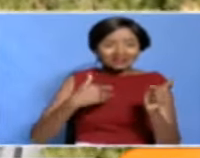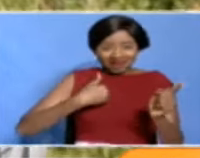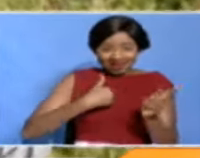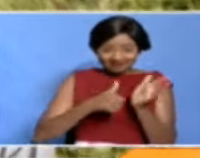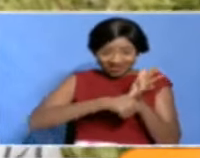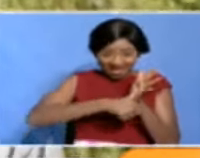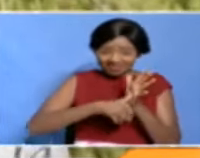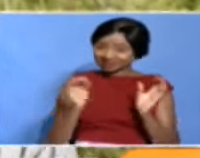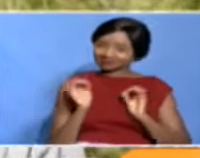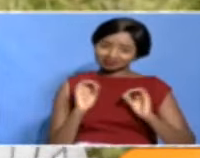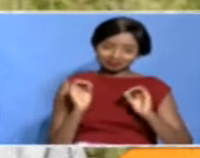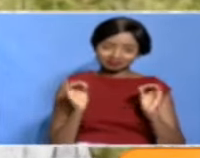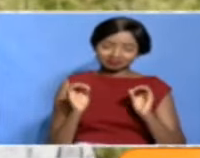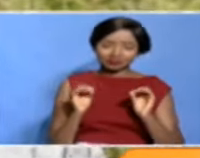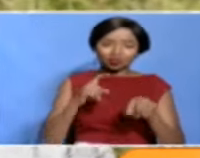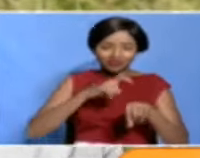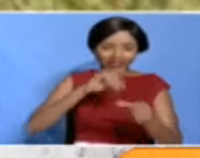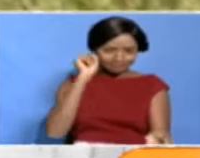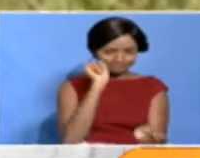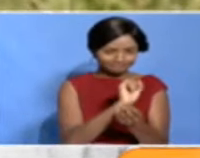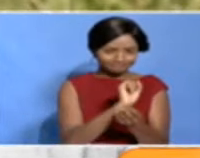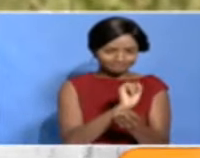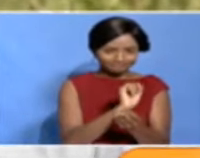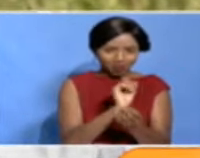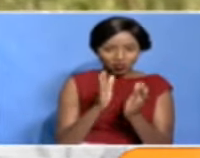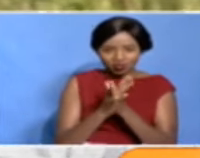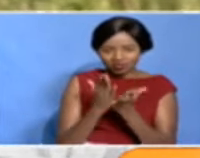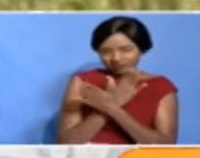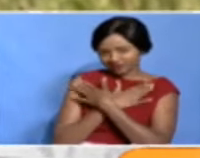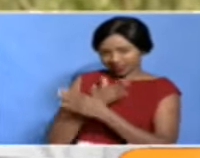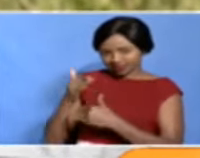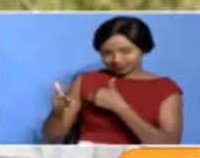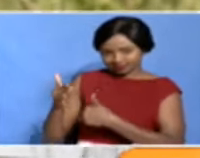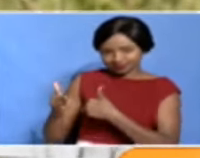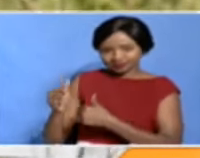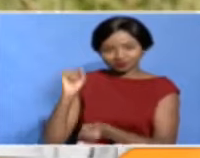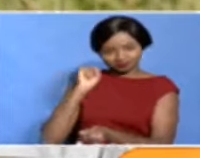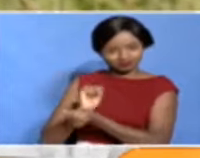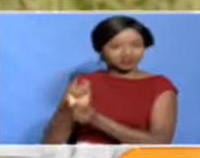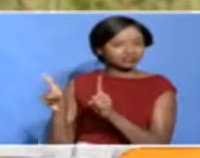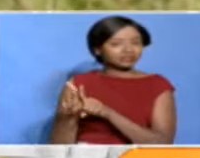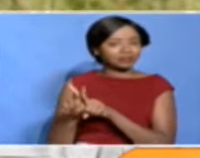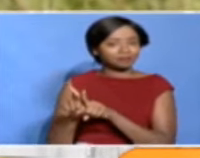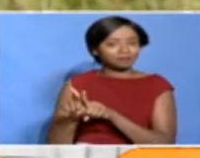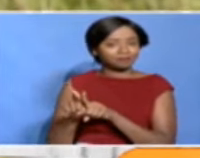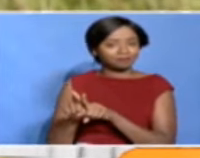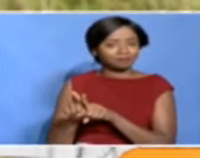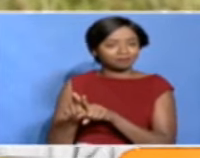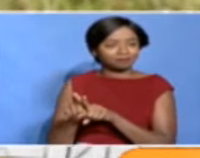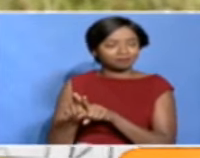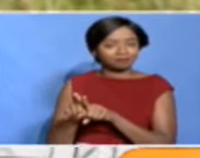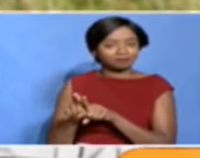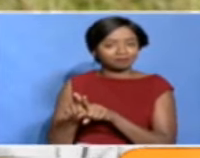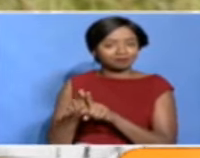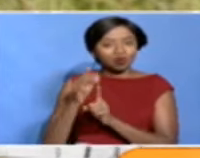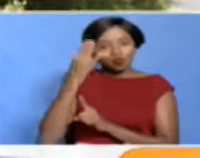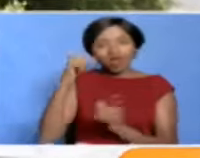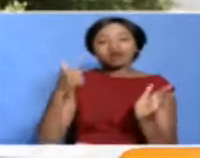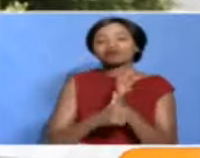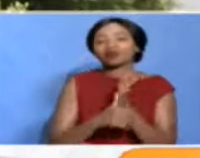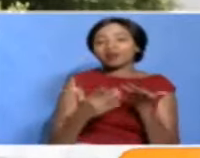sisi. So ile kunishika mimi ndio yule msee alikuwa hapo hivyo. Akabidi amshike tu. So ikakuwa kasema tu connection